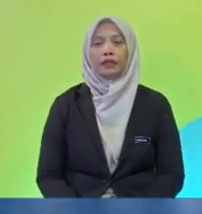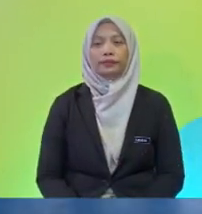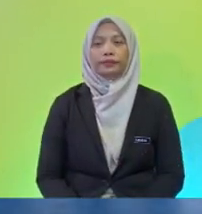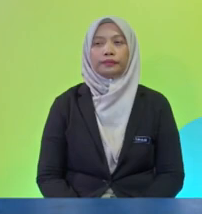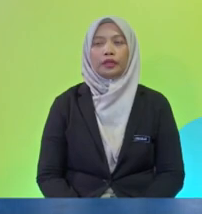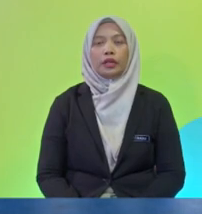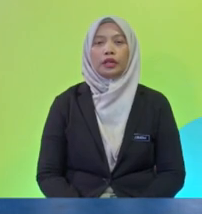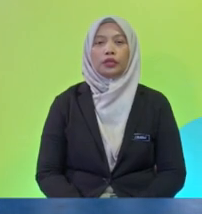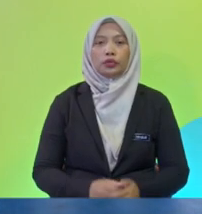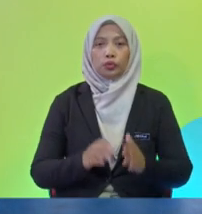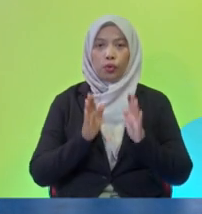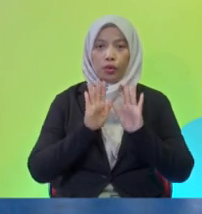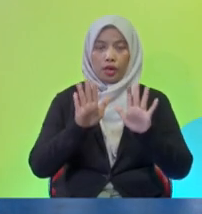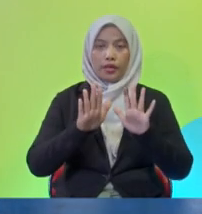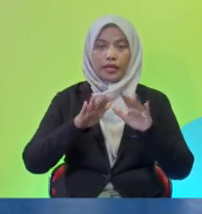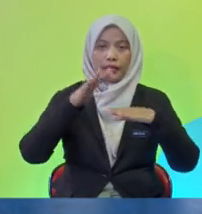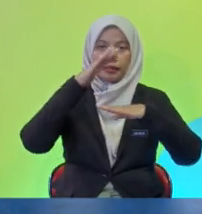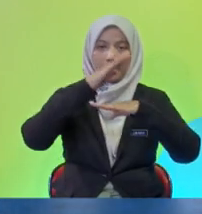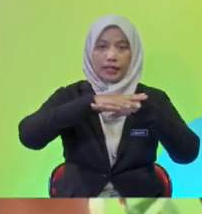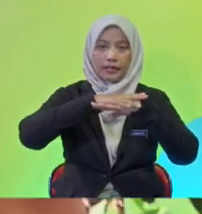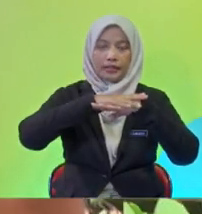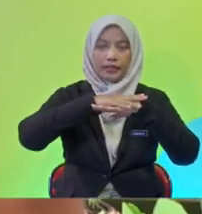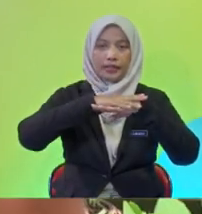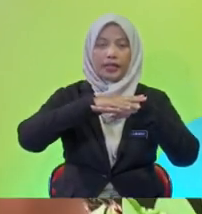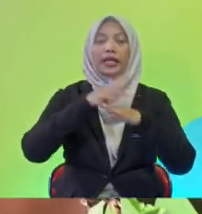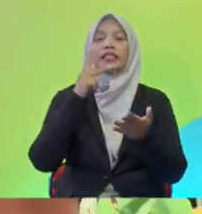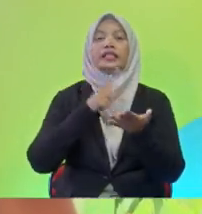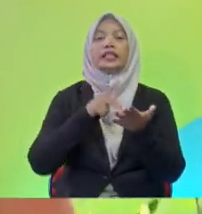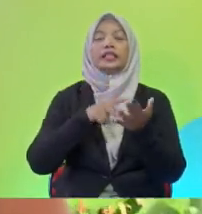atas dulu. Okey, tolak dulu ke atas. Okey, kira